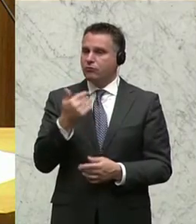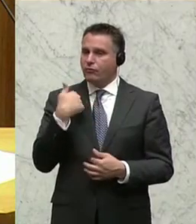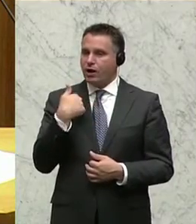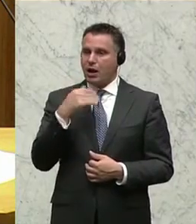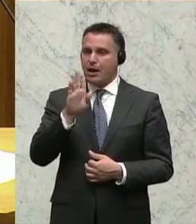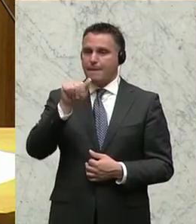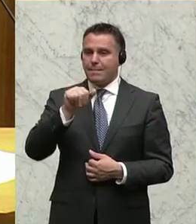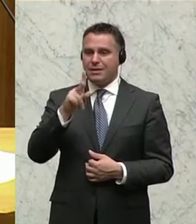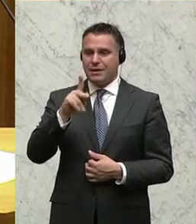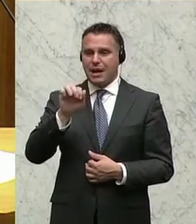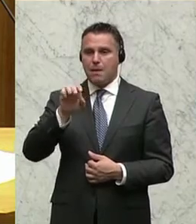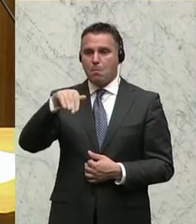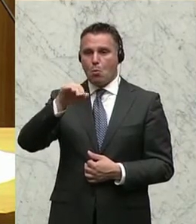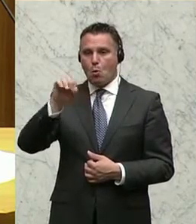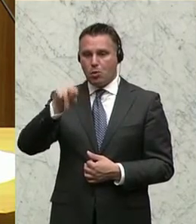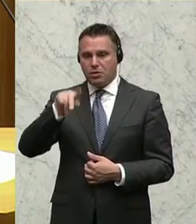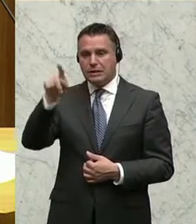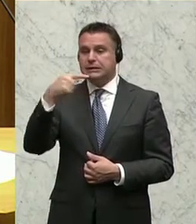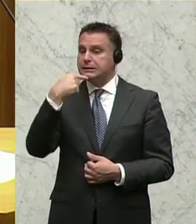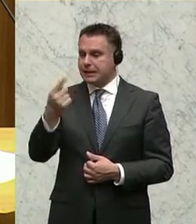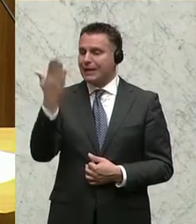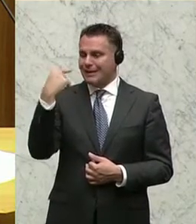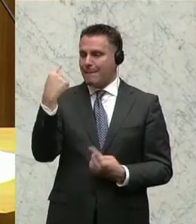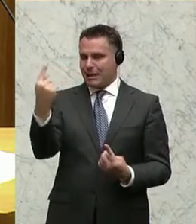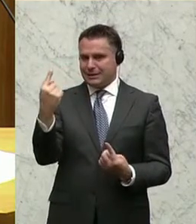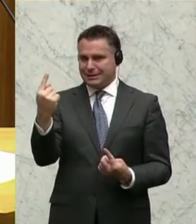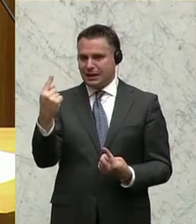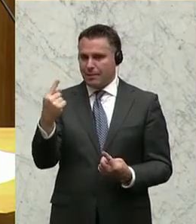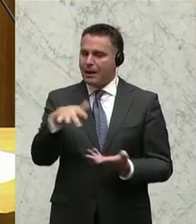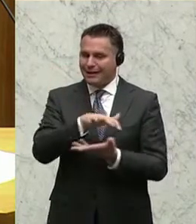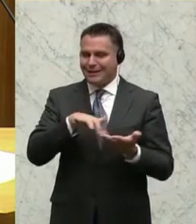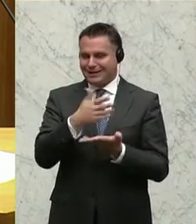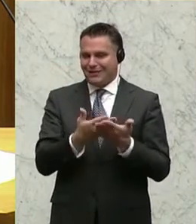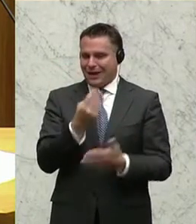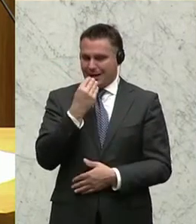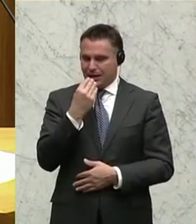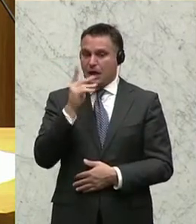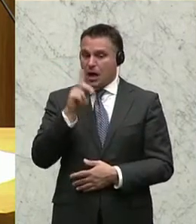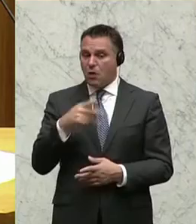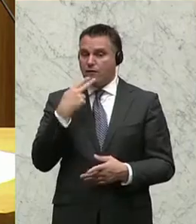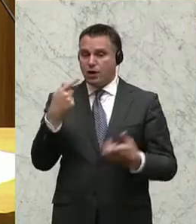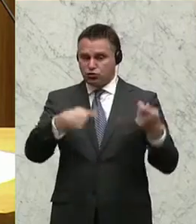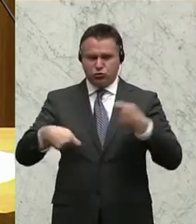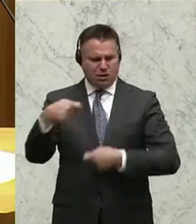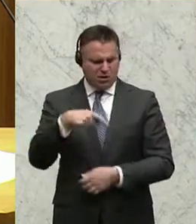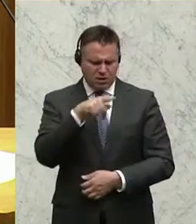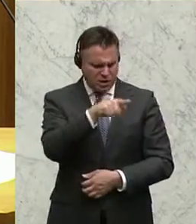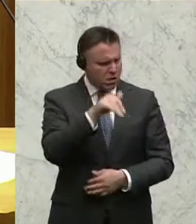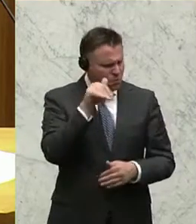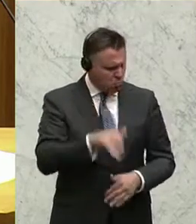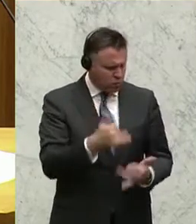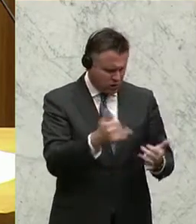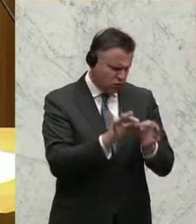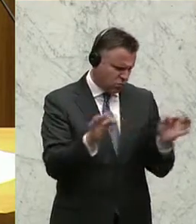sehr einschneidenden Satz geprägt und ich denke, den sollte man all unseren Spekulanten mit auf den Weg geben.